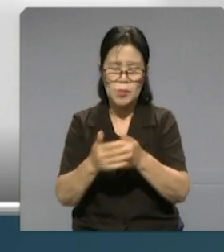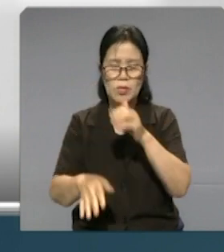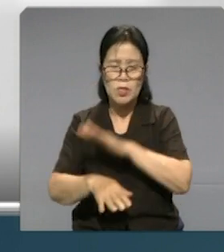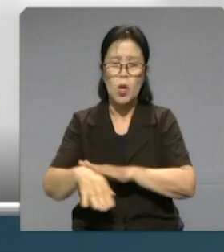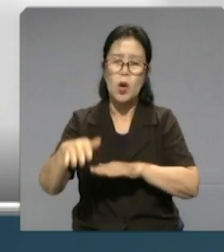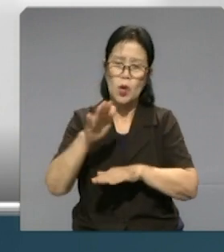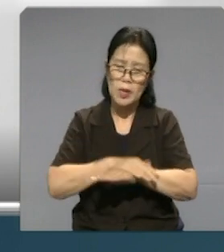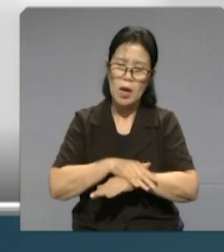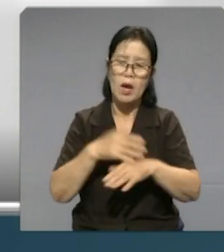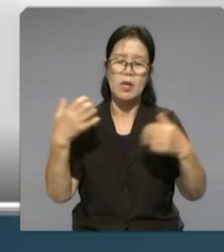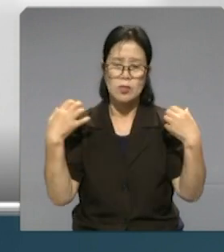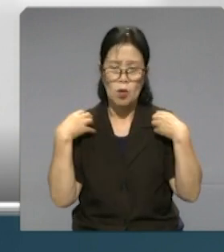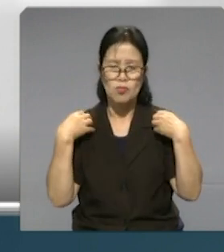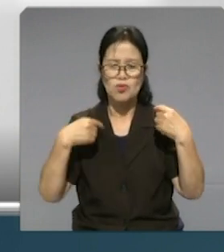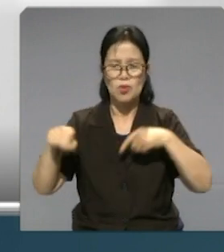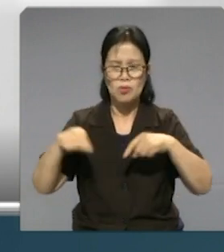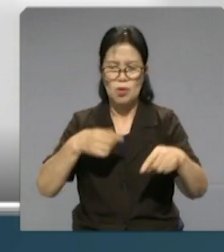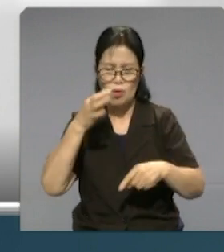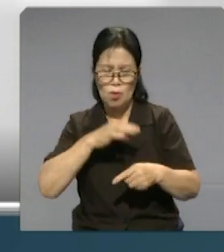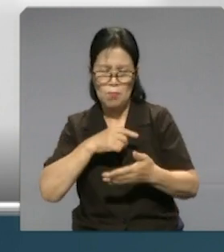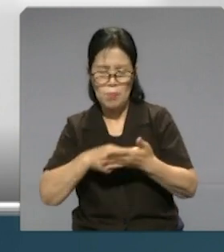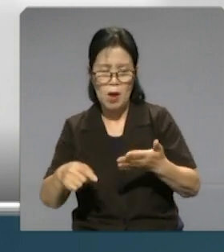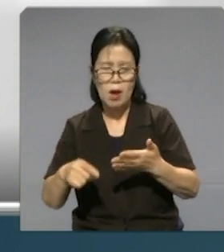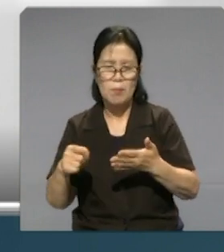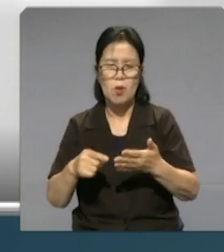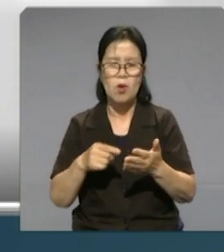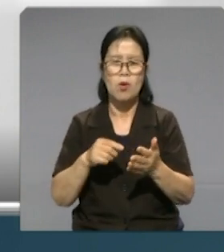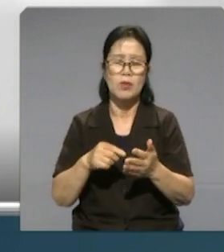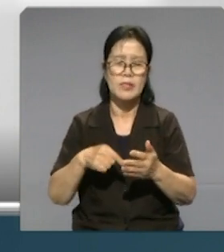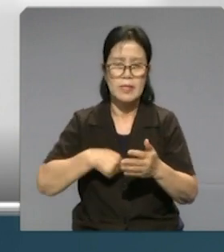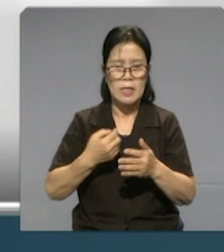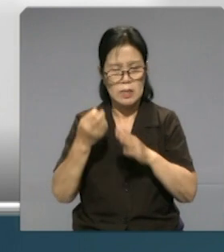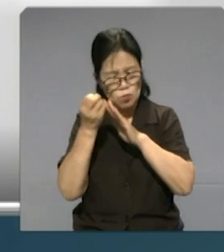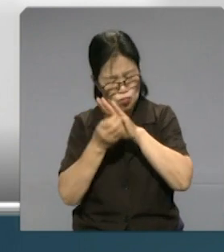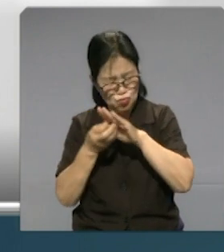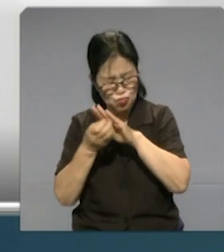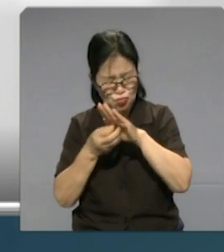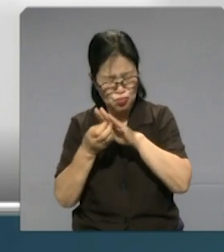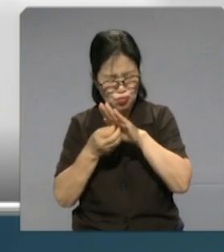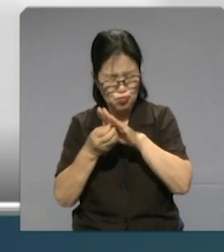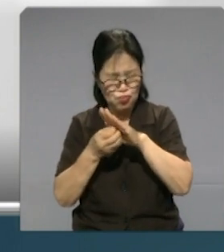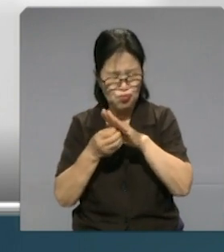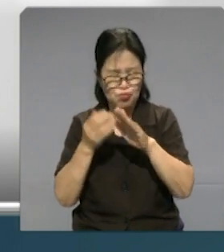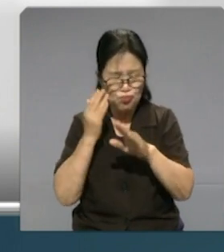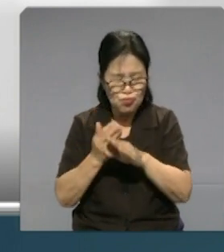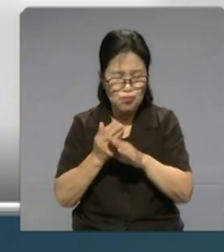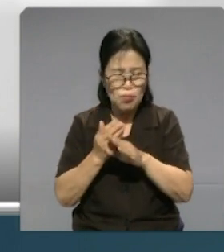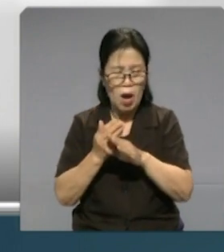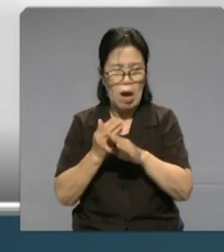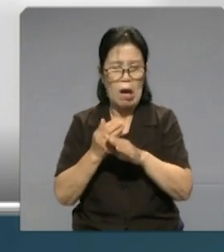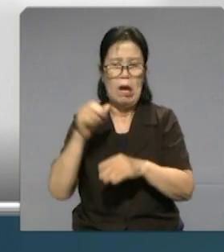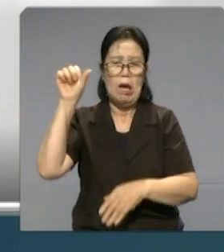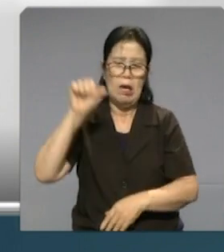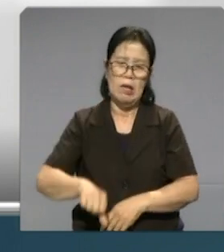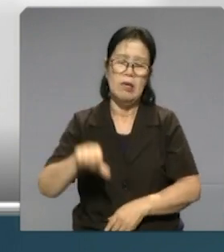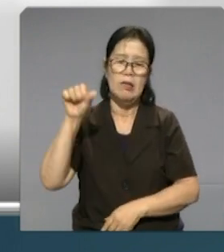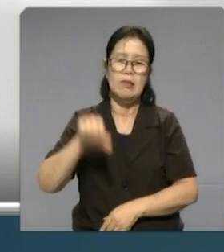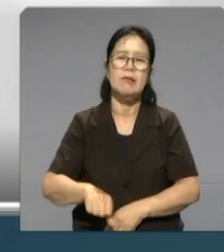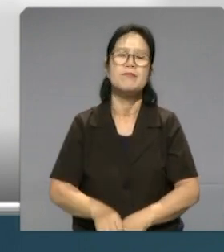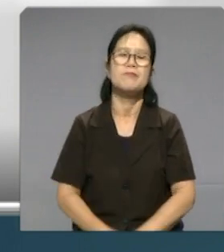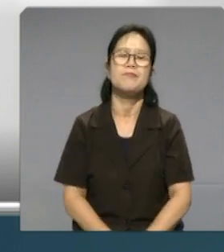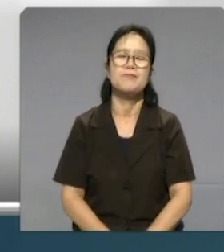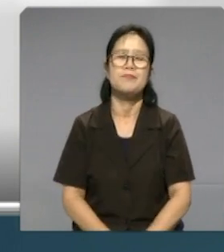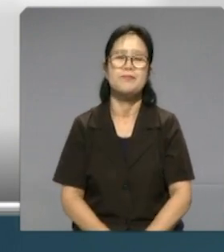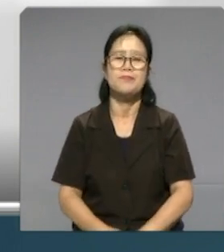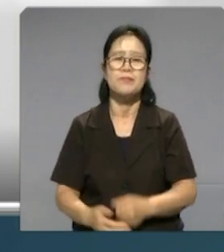정부들, 정치적 득실과 정파적 이해관계 계산기 두드리다 수지타산 도출 못한 탓.